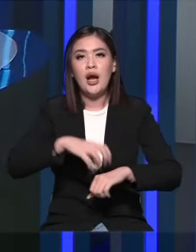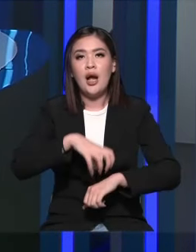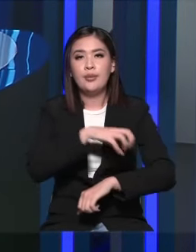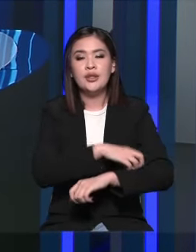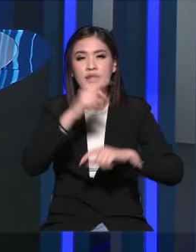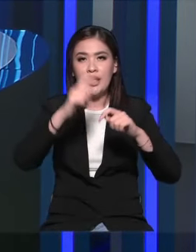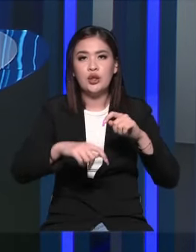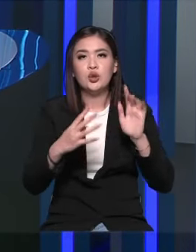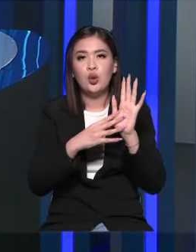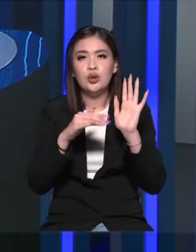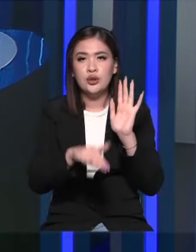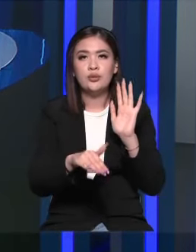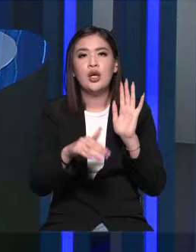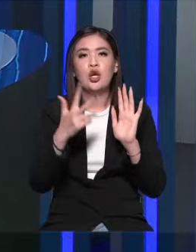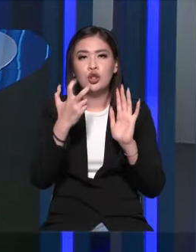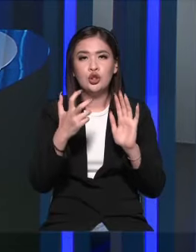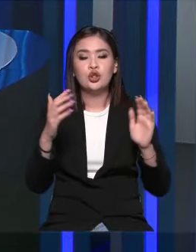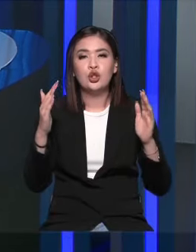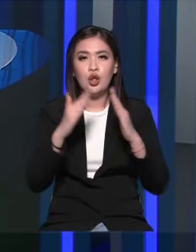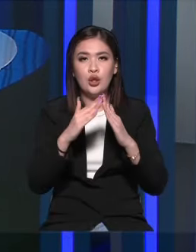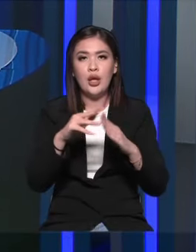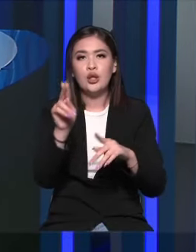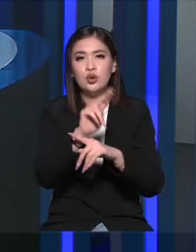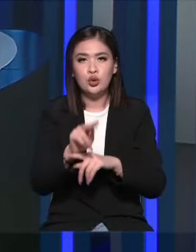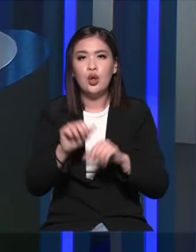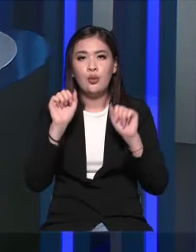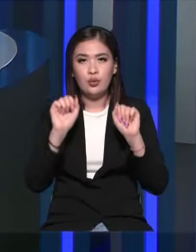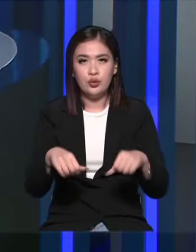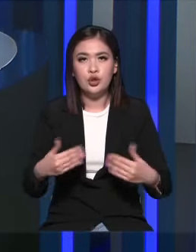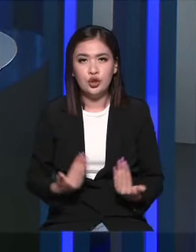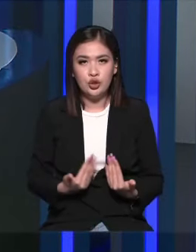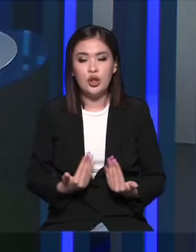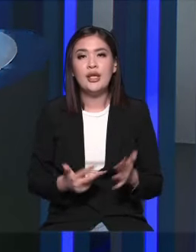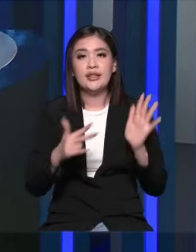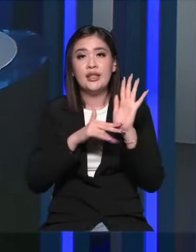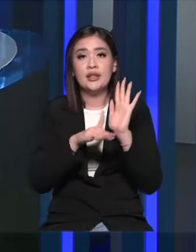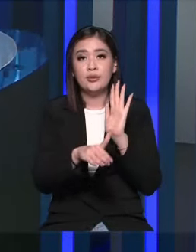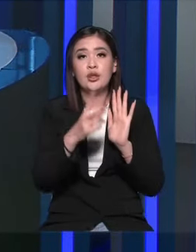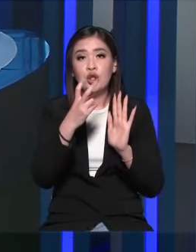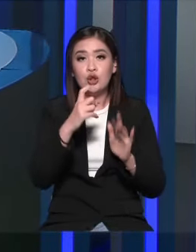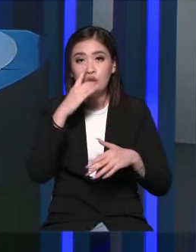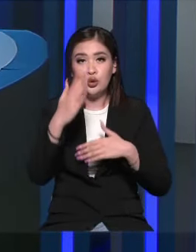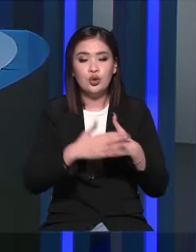сәйкес 9300 баспананы жөндеп пана қылуға болады. Ал 8200-ге жоқ